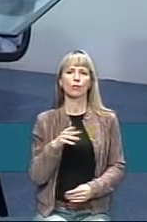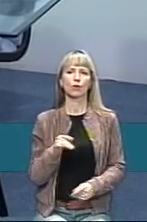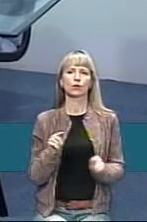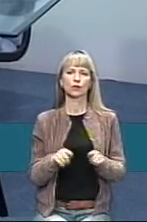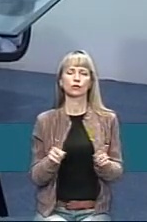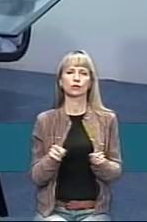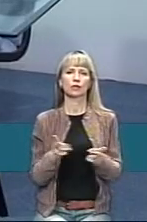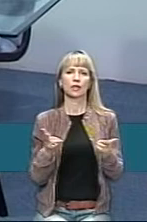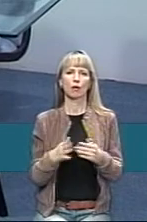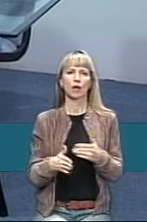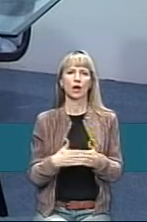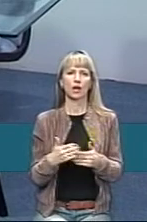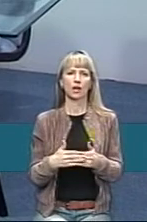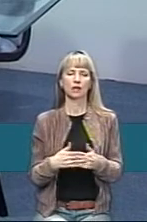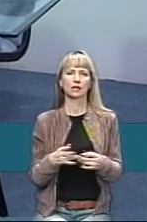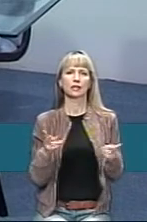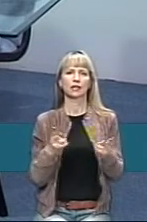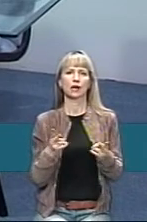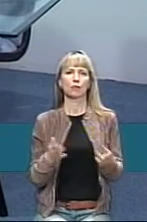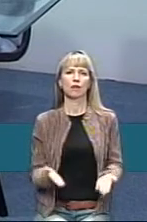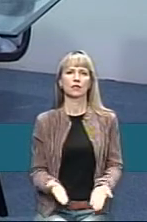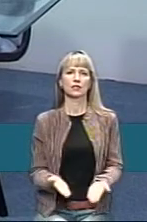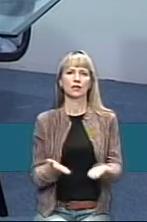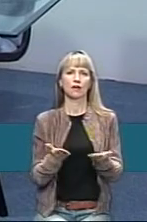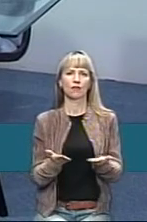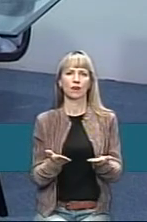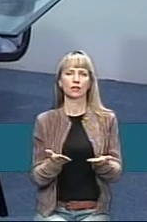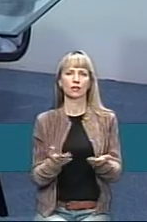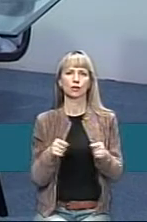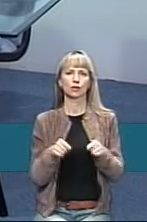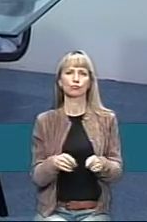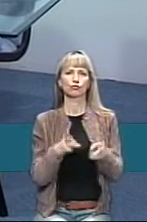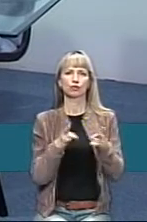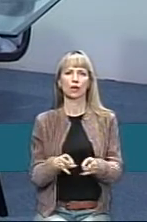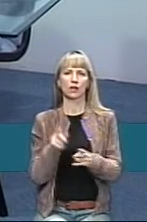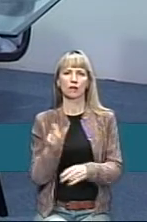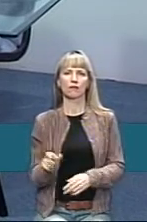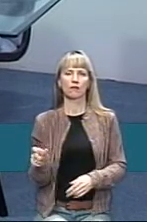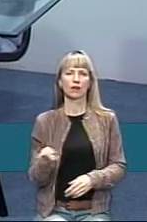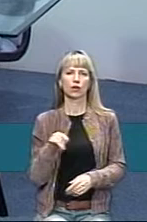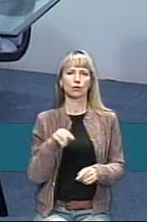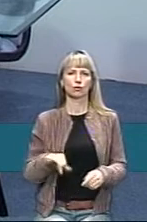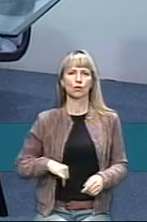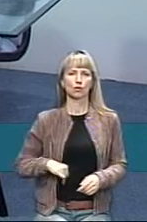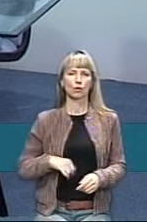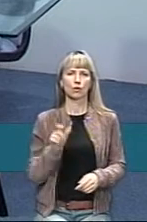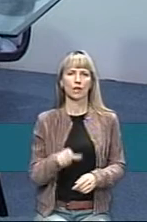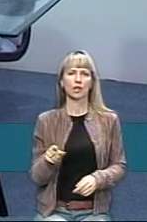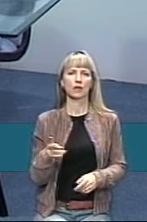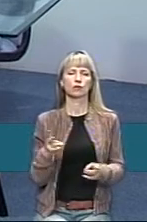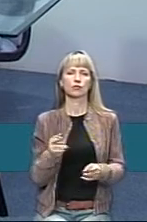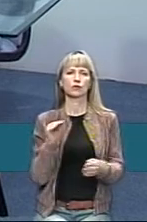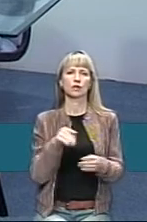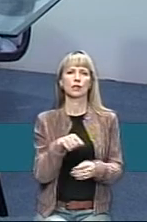що треба карати, треба ставати... Ну, тут жертви і тут злодії. Треба ставати тим, хто